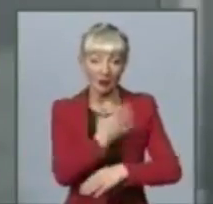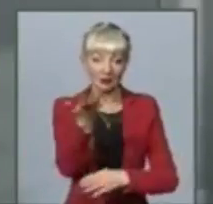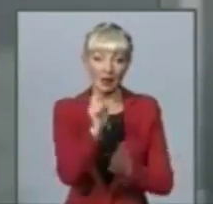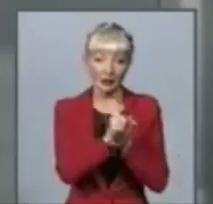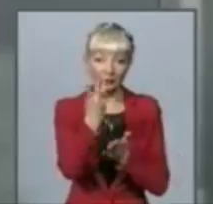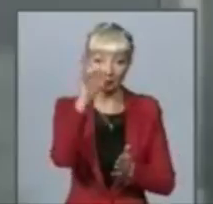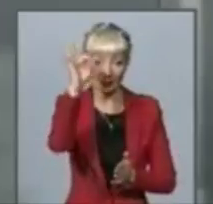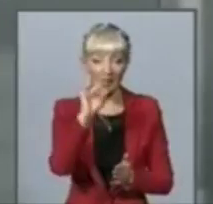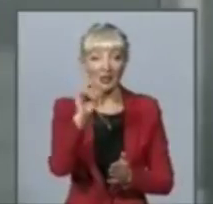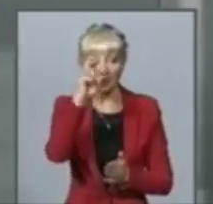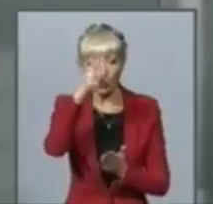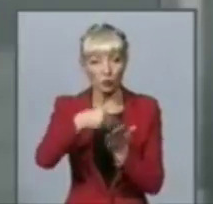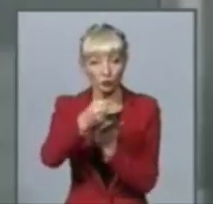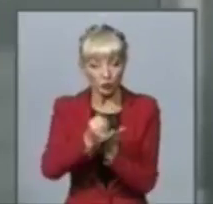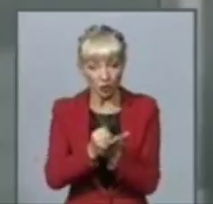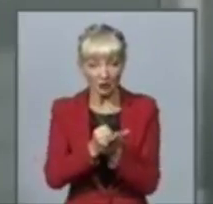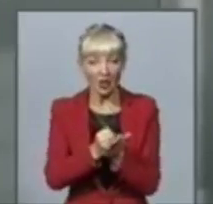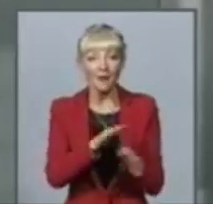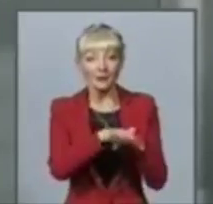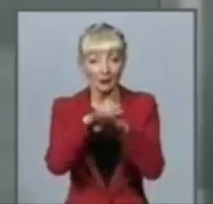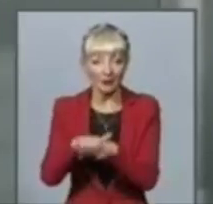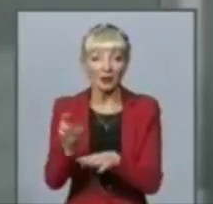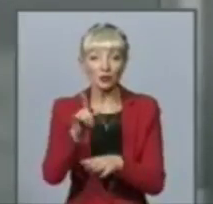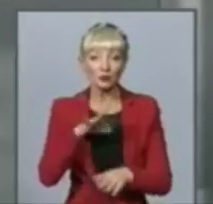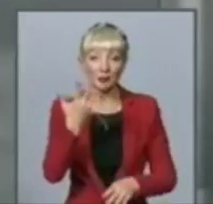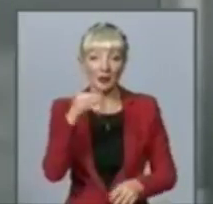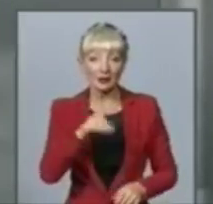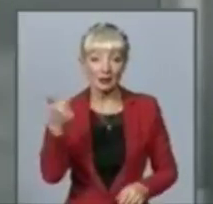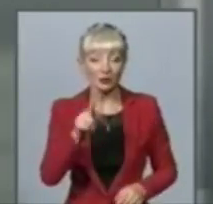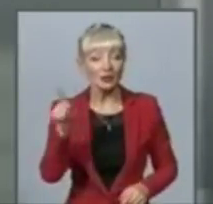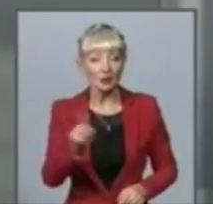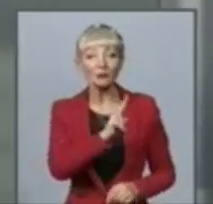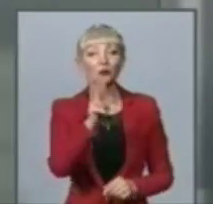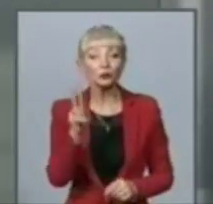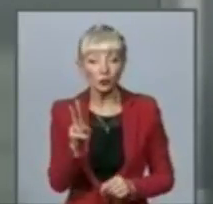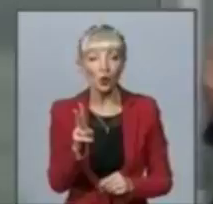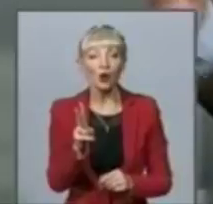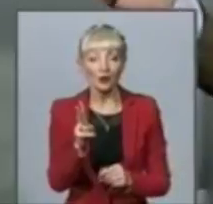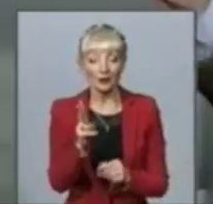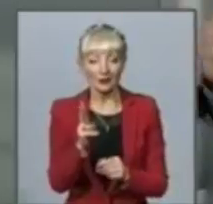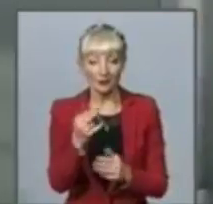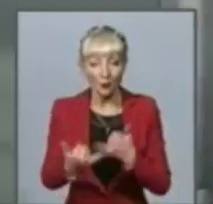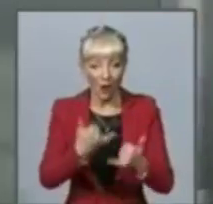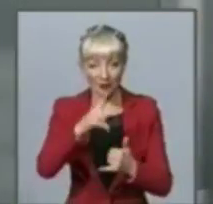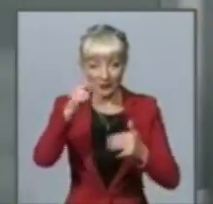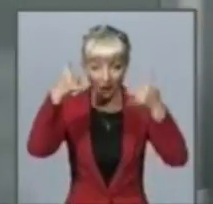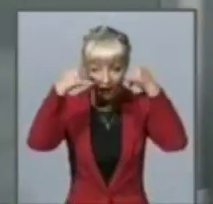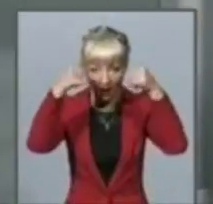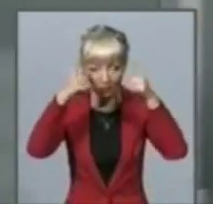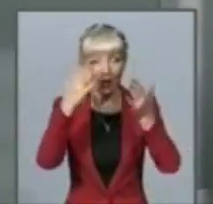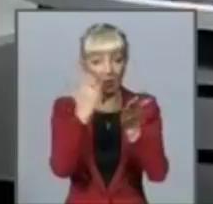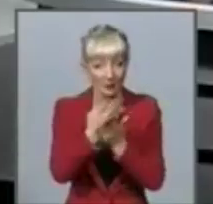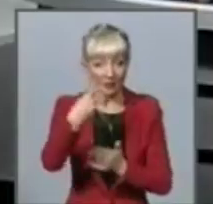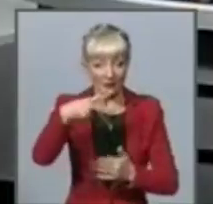і через державний бюджет направляти, щоб були дотації по 5 тисяч гривень тим, хто тримає корову. От тримаєш 20